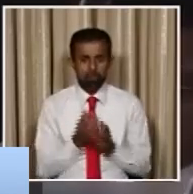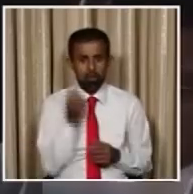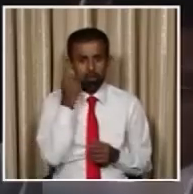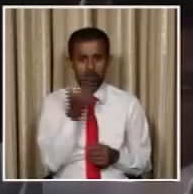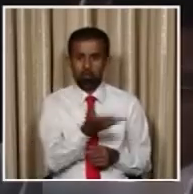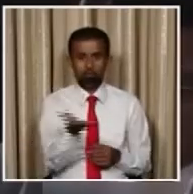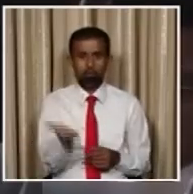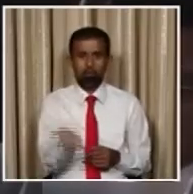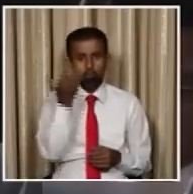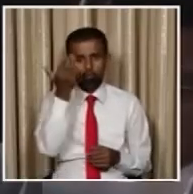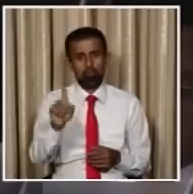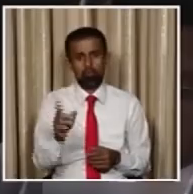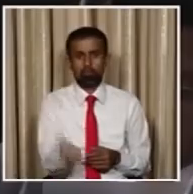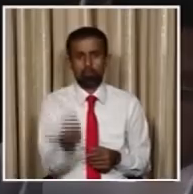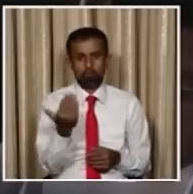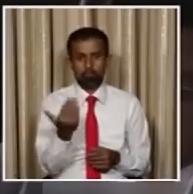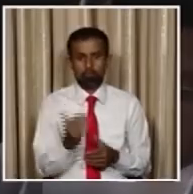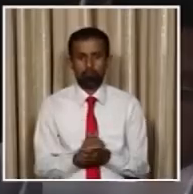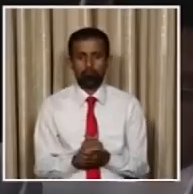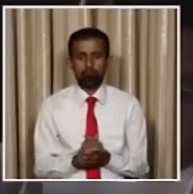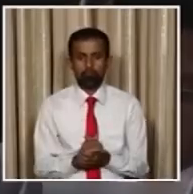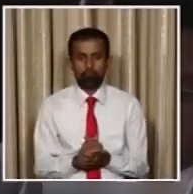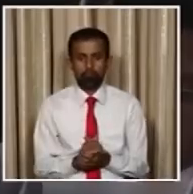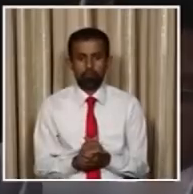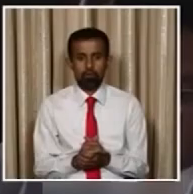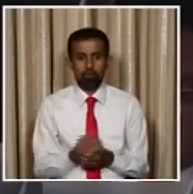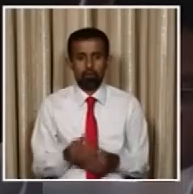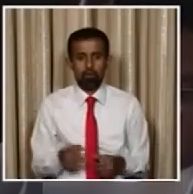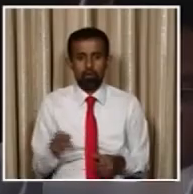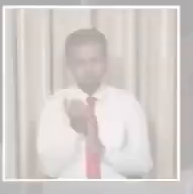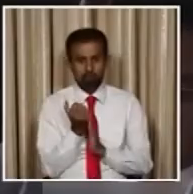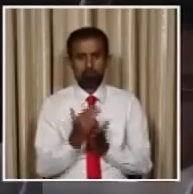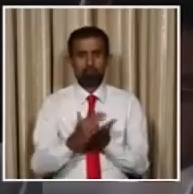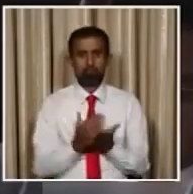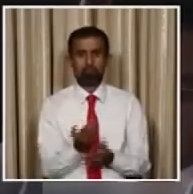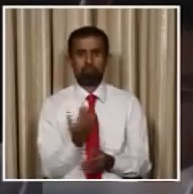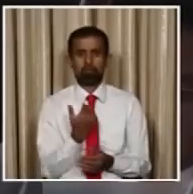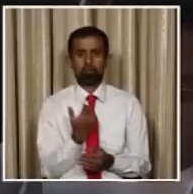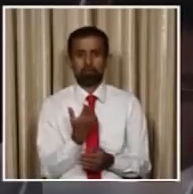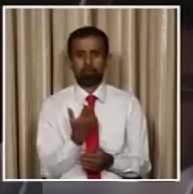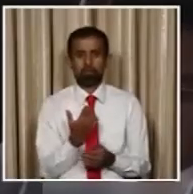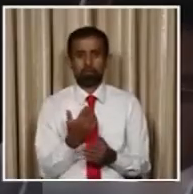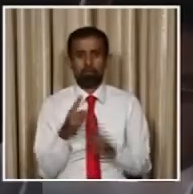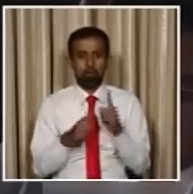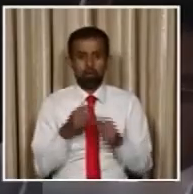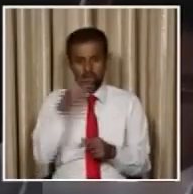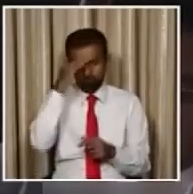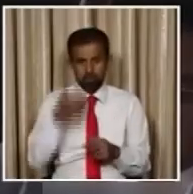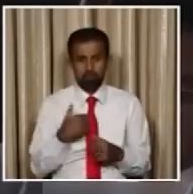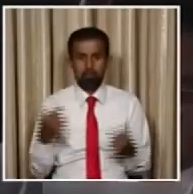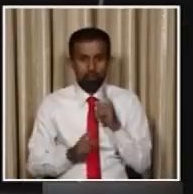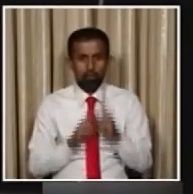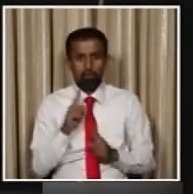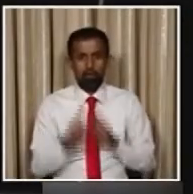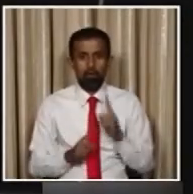ඔබතුමන්ලට බහුතරයේ තියෙනවා නම් සම්මත කරගන්න. හරි. ඉතින් ඒක අදම කරගන්න මොකද්ද තියෙන හදිස්සිය? එහෙම නැත්නම් කතානායකතුමනේ අපි මන්ත්‍රීවරයෙට මෙතෙන්ට එන එකේ